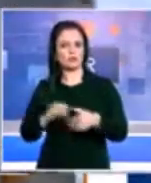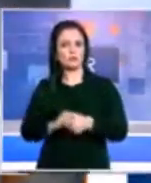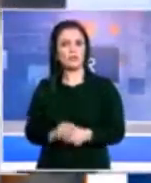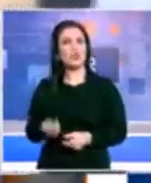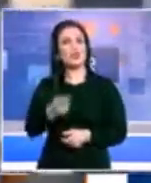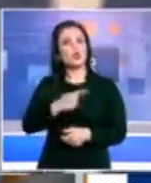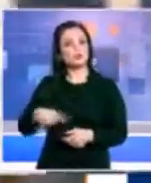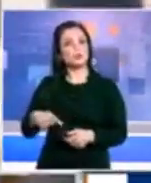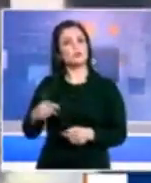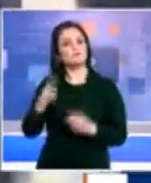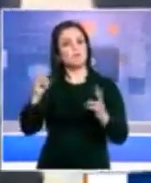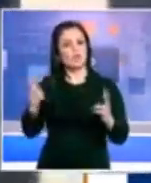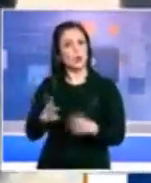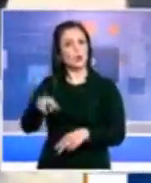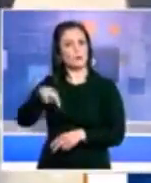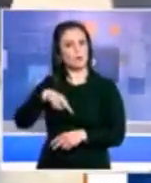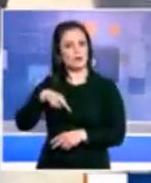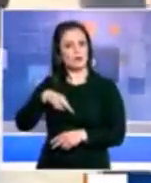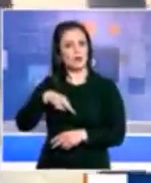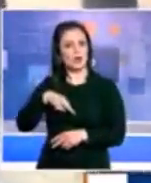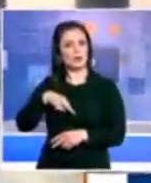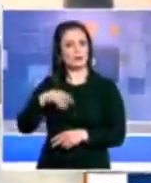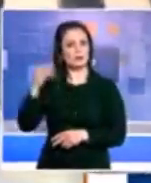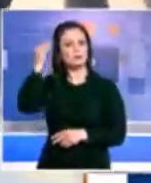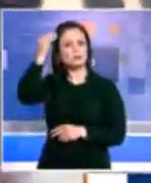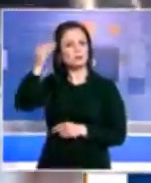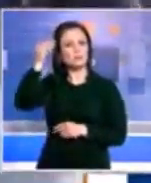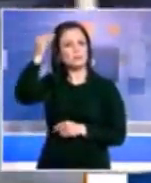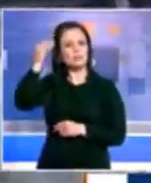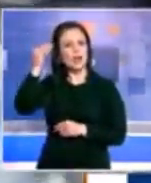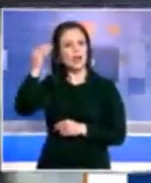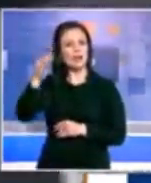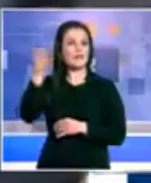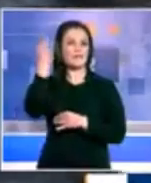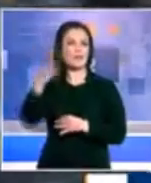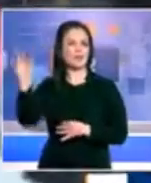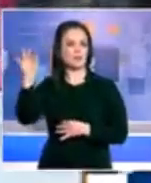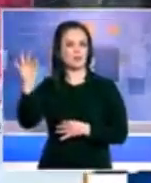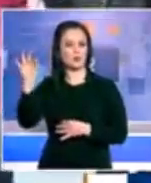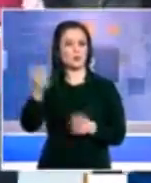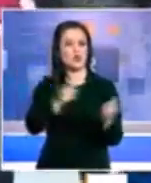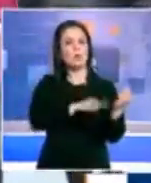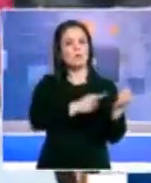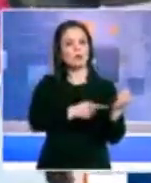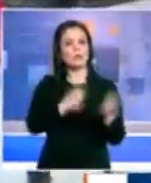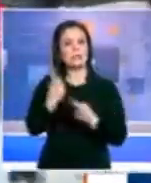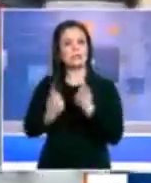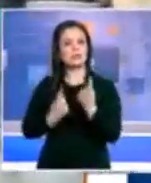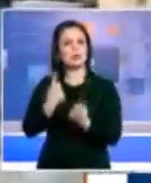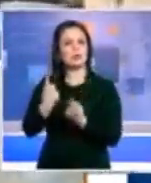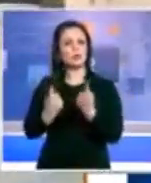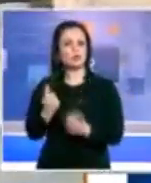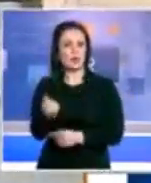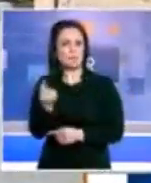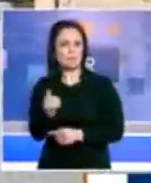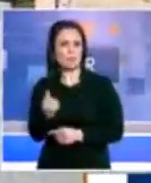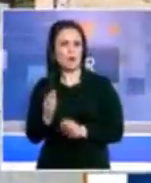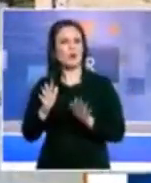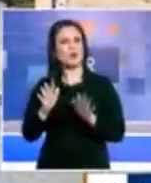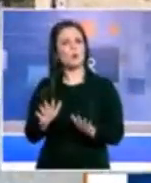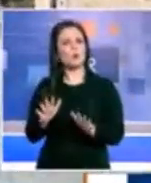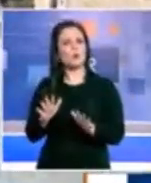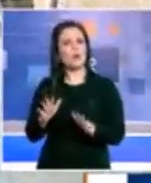fatto incontri con i privati ha detto per immaginare condotte virtuose per potenza il fenomeno è marginale Ma non è possibile